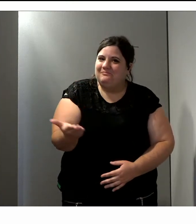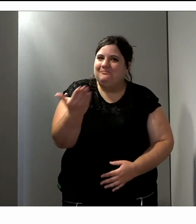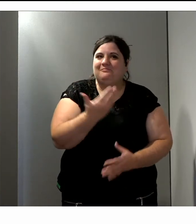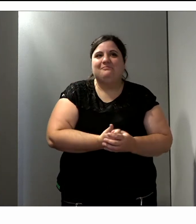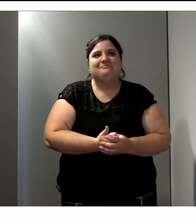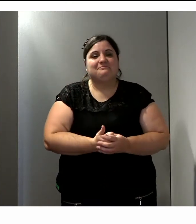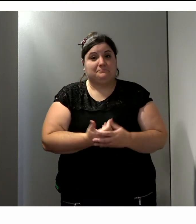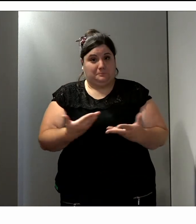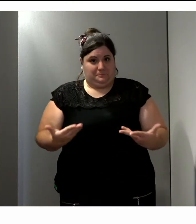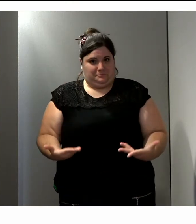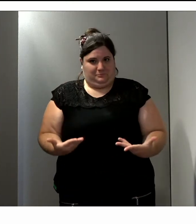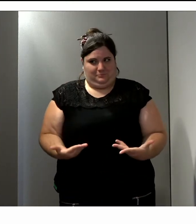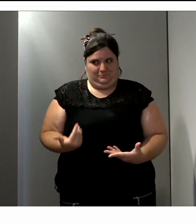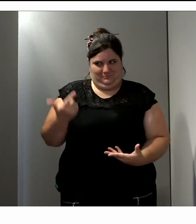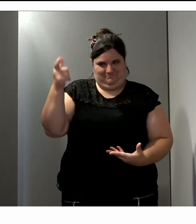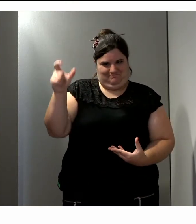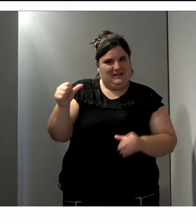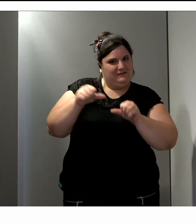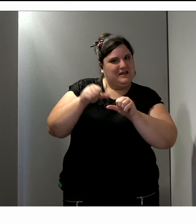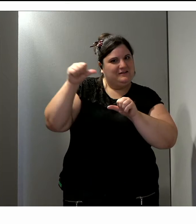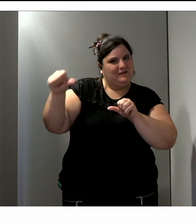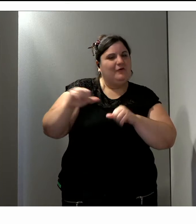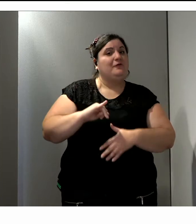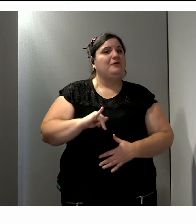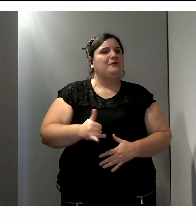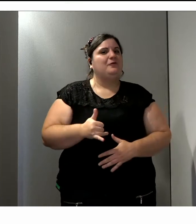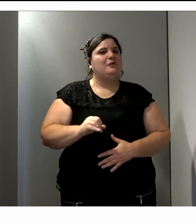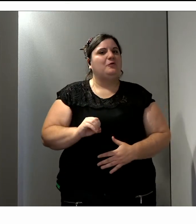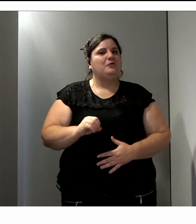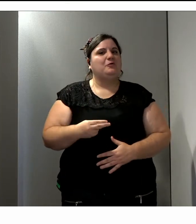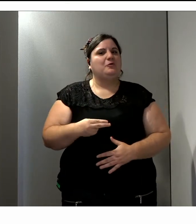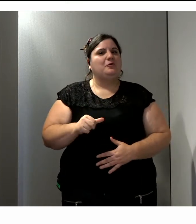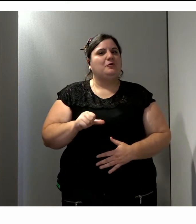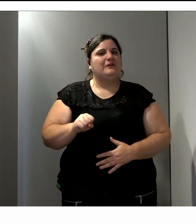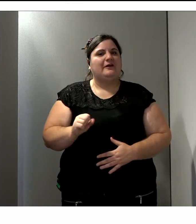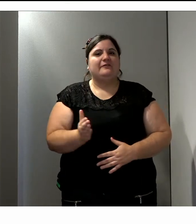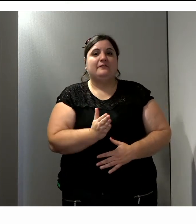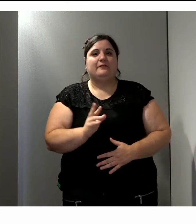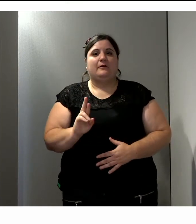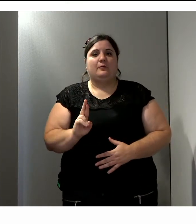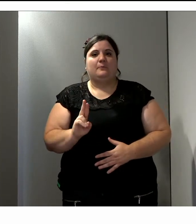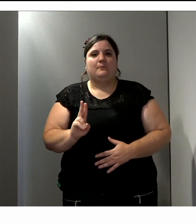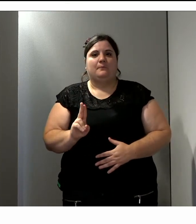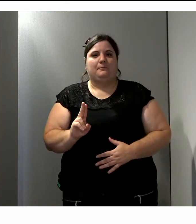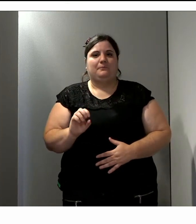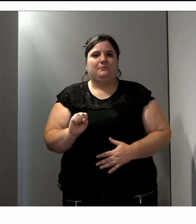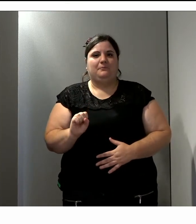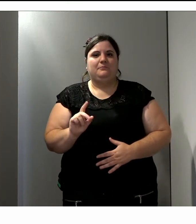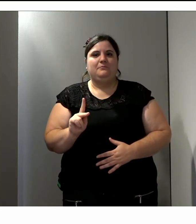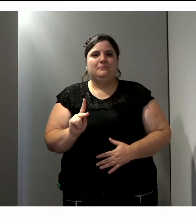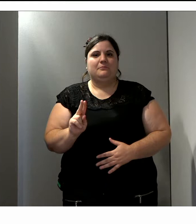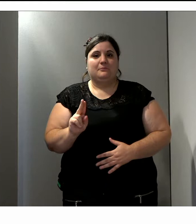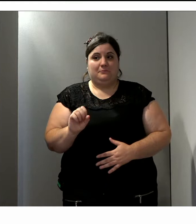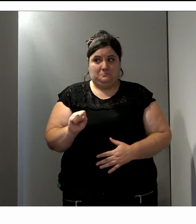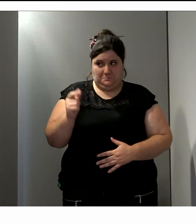Bonjour, nous sommes maintenant avec Jonas Ruskus. Jonas Ruskus, vous êtes le rapporteur pour la France du Comité des